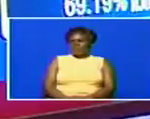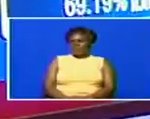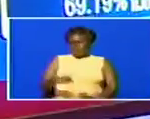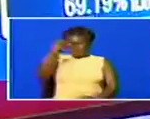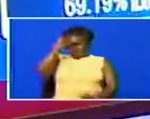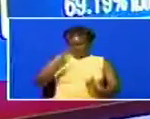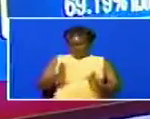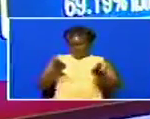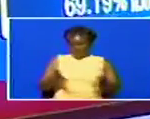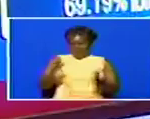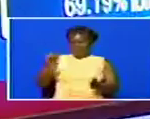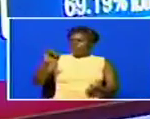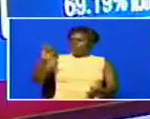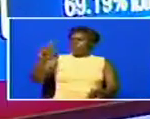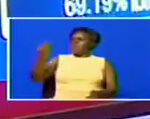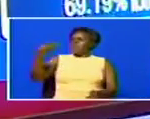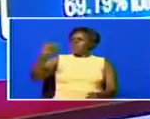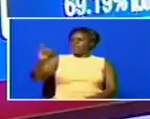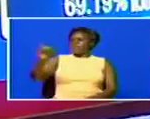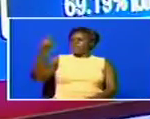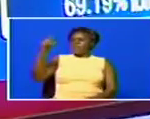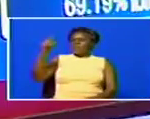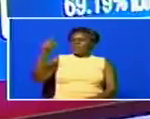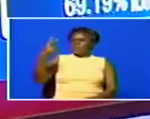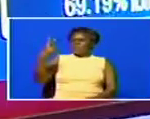wa sasa wa kaunti ya Tharaka Nithi ameorodheshwa kuwa na